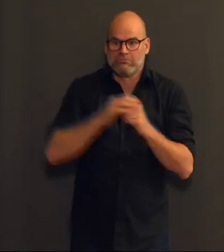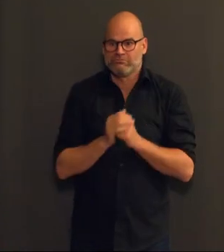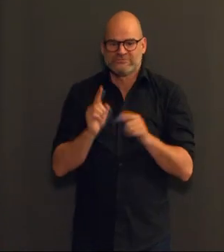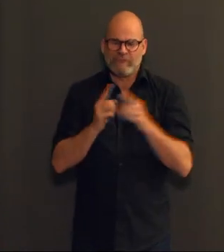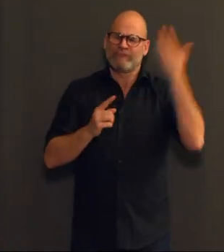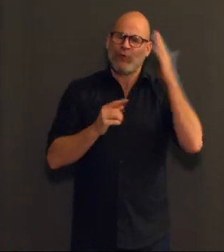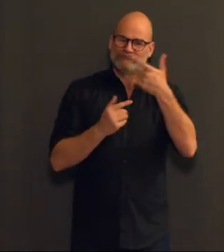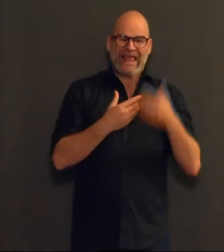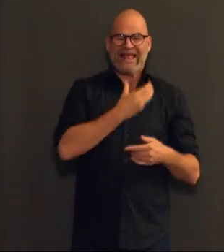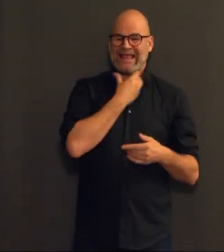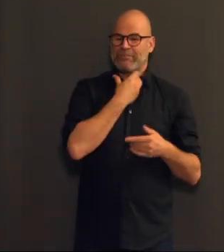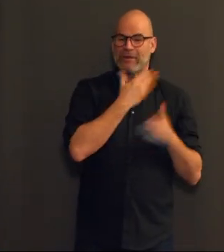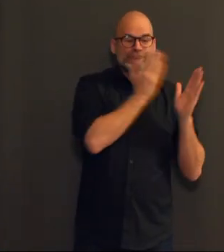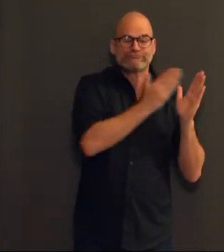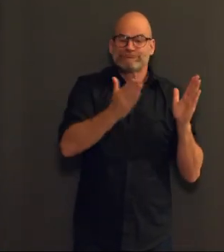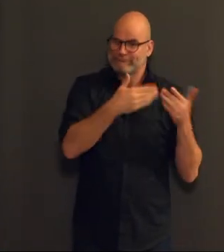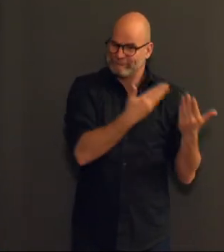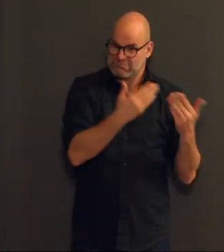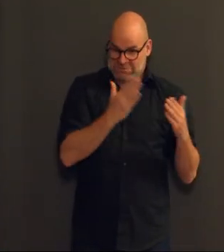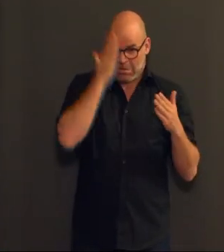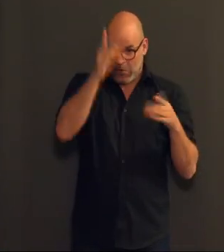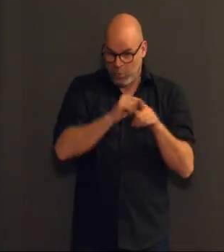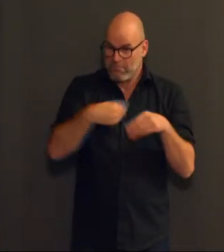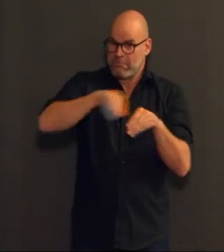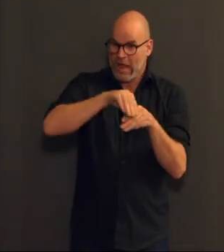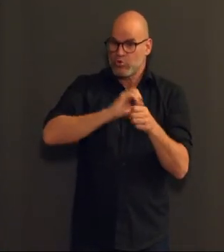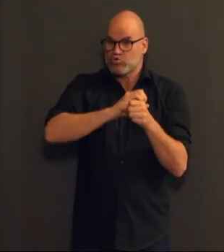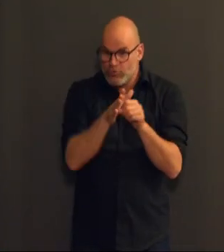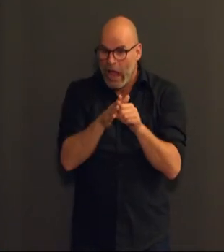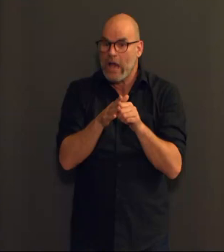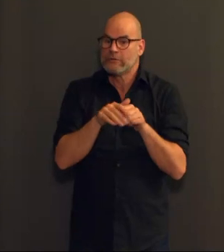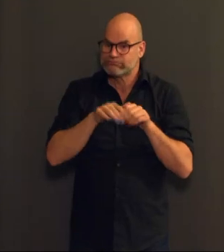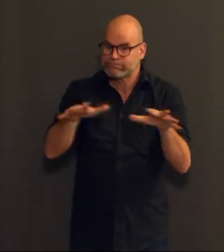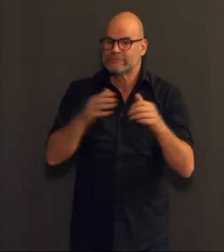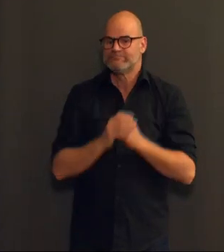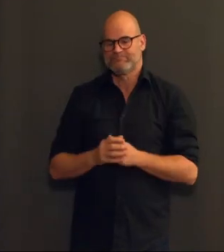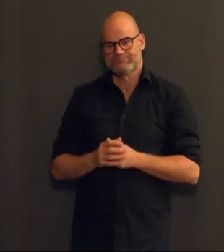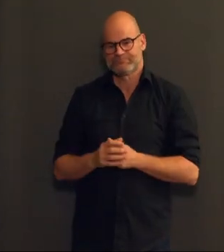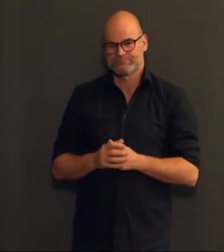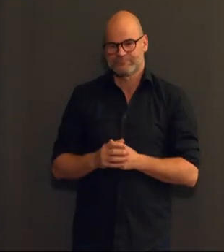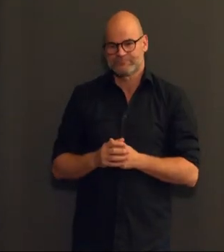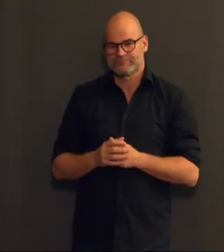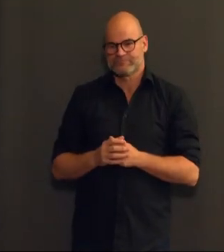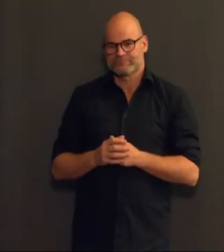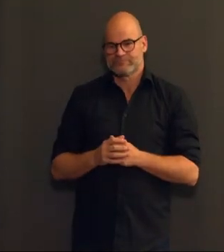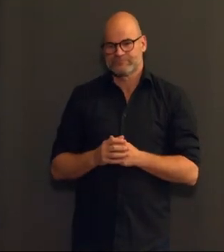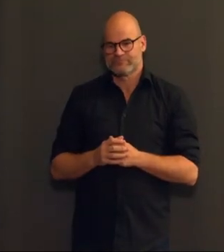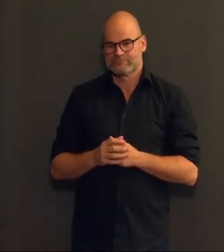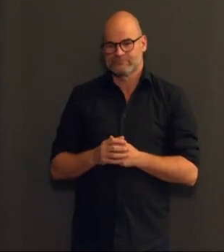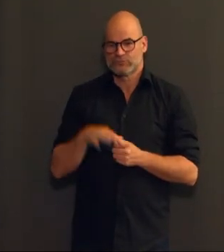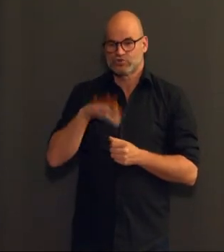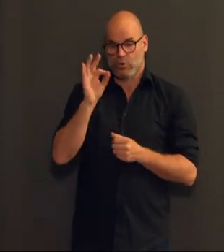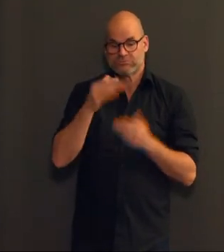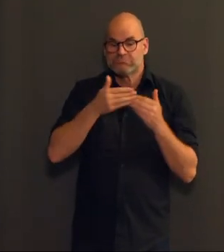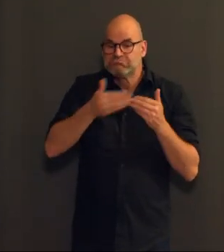nuttig zijn dat we op bepaalde plaatsen een masker dragen. Ik denk niet dat dat een verplichting gaat worden. Dat zal een aanbeveling zijn.